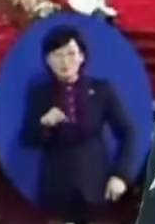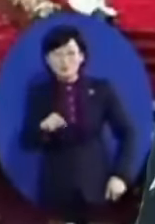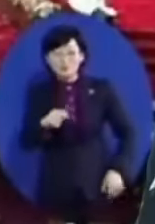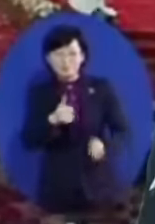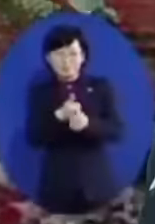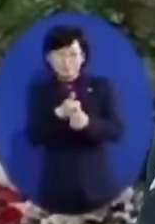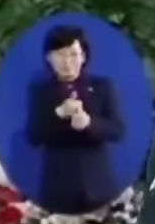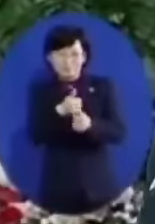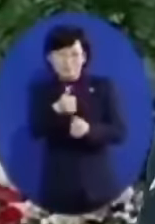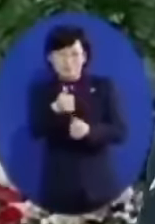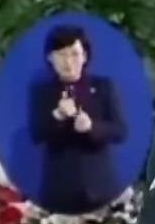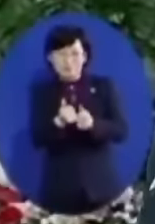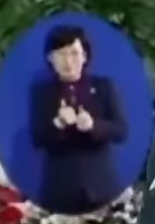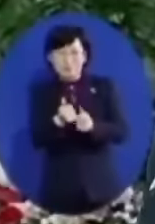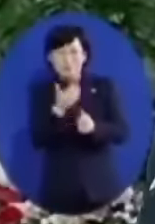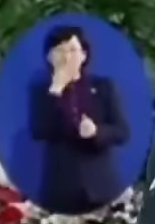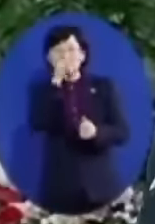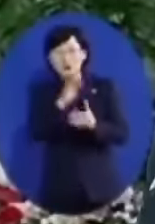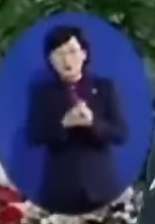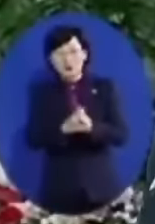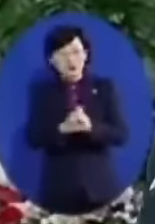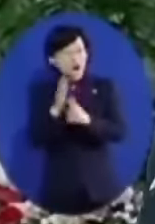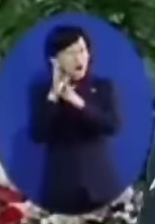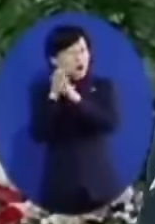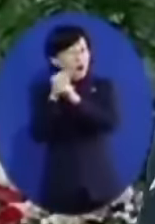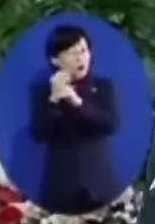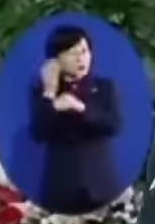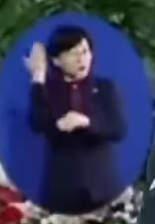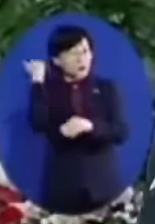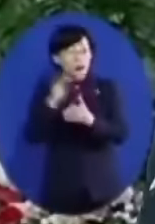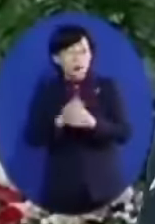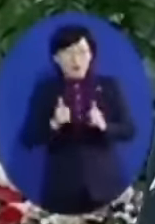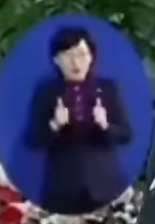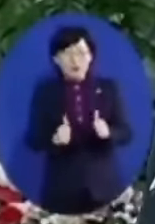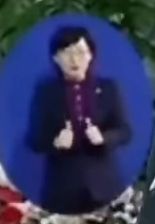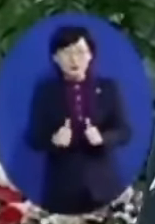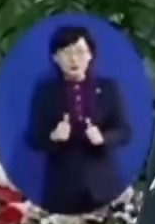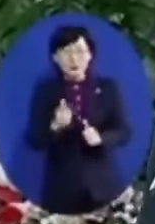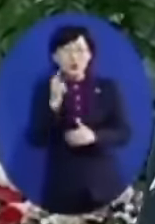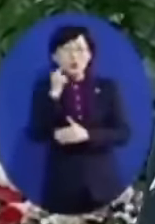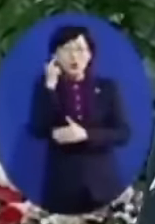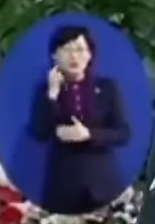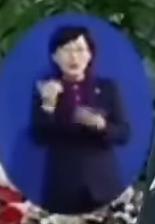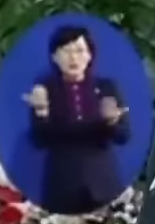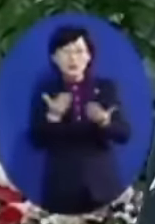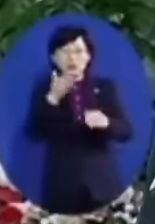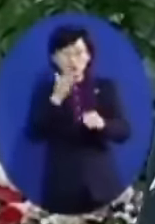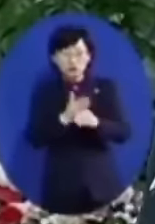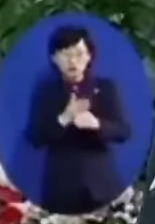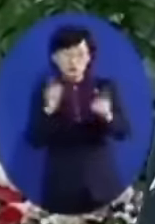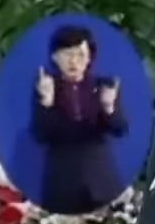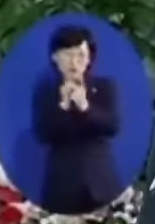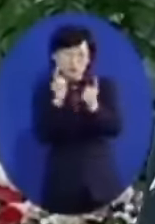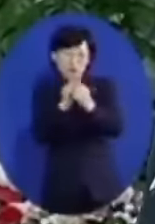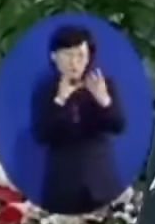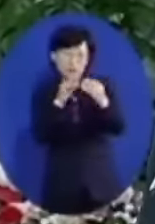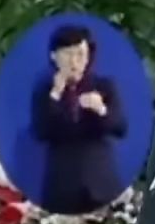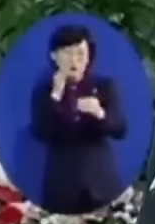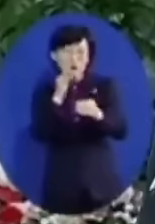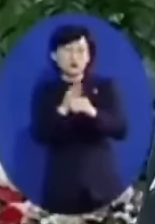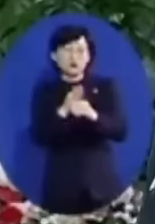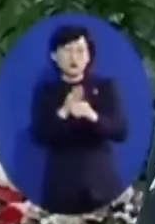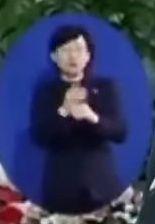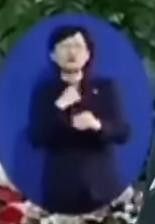이겨나올 수 있는 것입니다. 저는 언젠가 열심히 목회하는 목사님들과 대화를 한 적이 있습니다. 한 분은 저에게